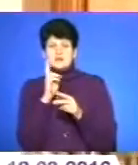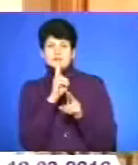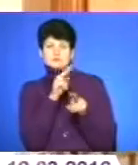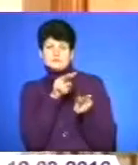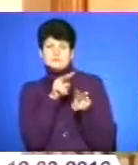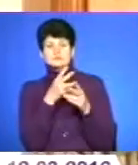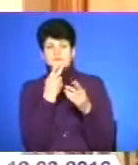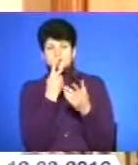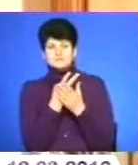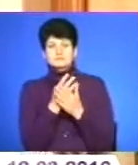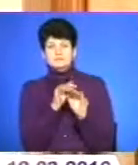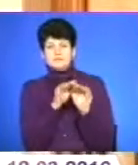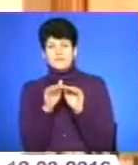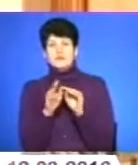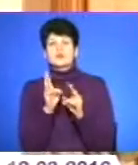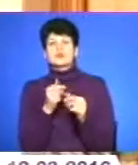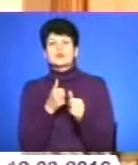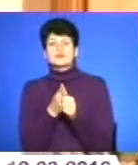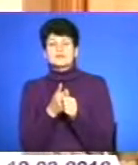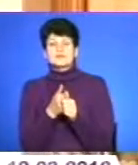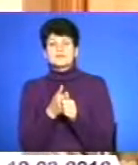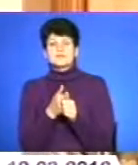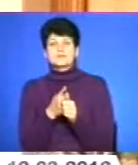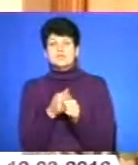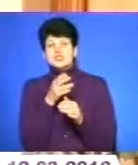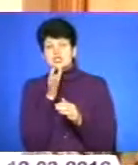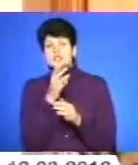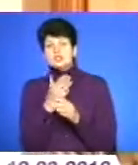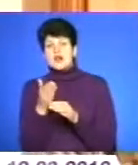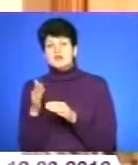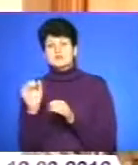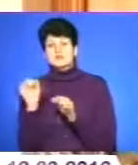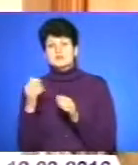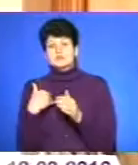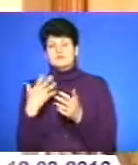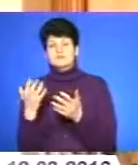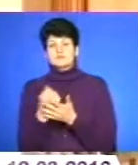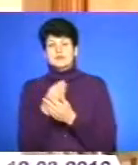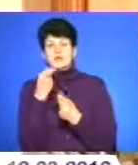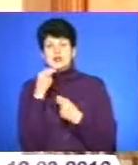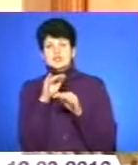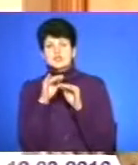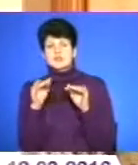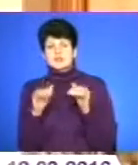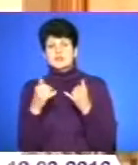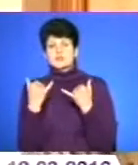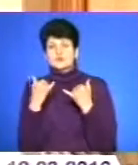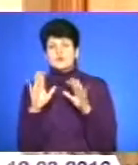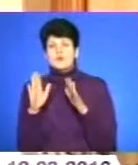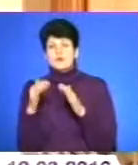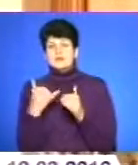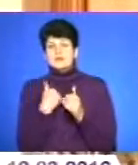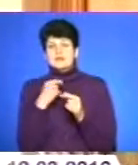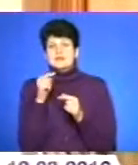до чого йти. Ну, можна сказати, з часом, можливо, я дойду до якогось рівня кращого. На даний момент в мене